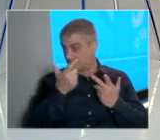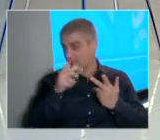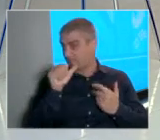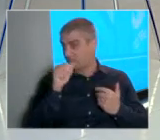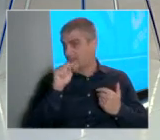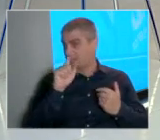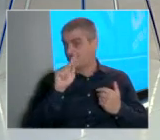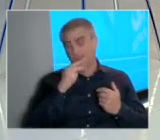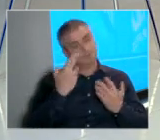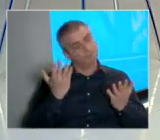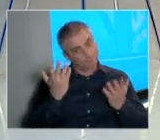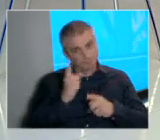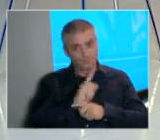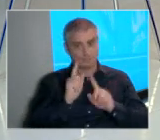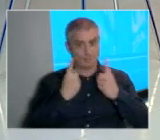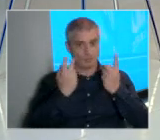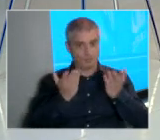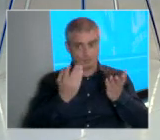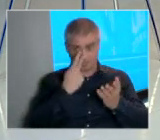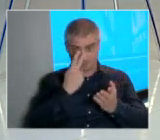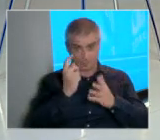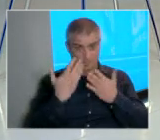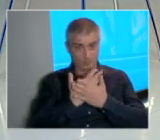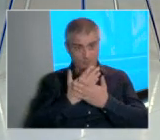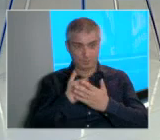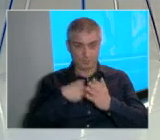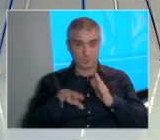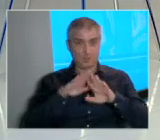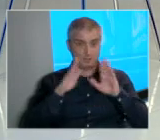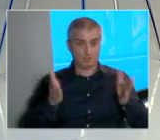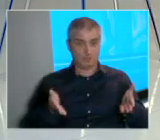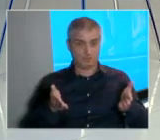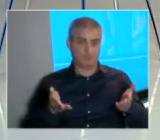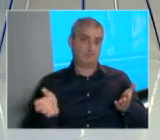נווה. בכל אופן זה מיד קורה. תראו כותרות, אני הולך לשולחן, אני אפגש.